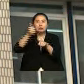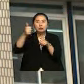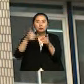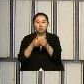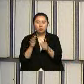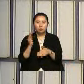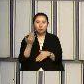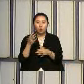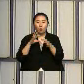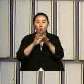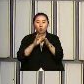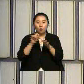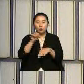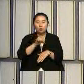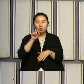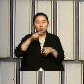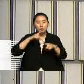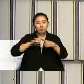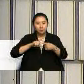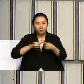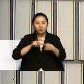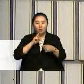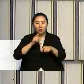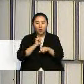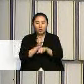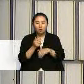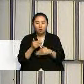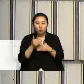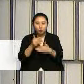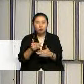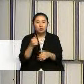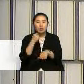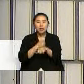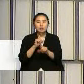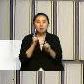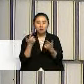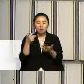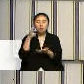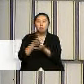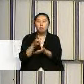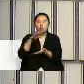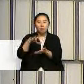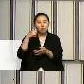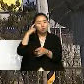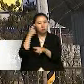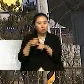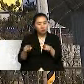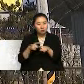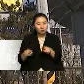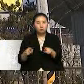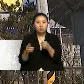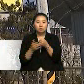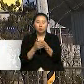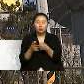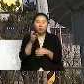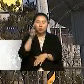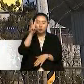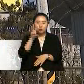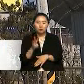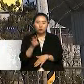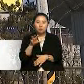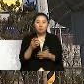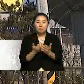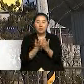승소했습니다. 관할 지자체가 마땅히 해야 할 행정 조치를 하지 않았다는 법원의 판단입니다. 이에 따라